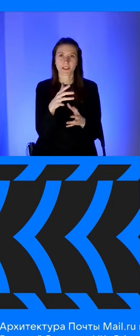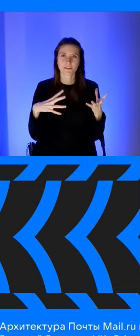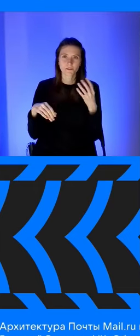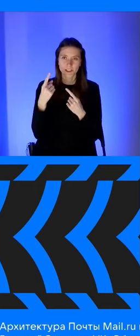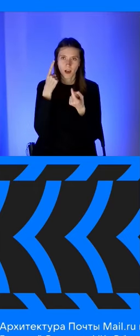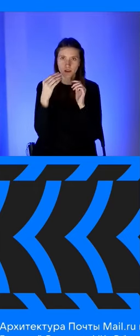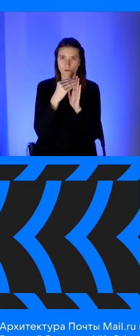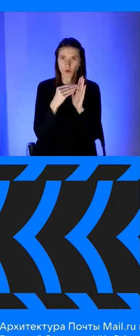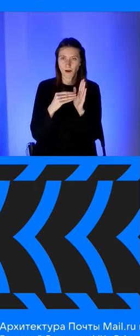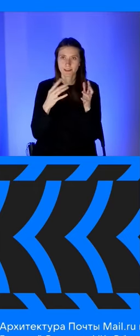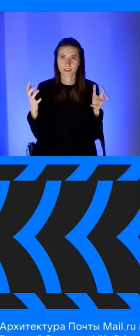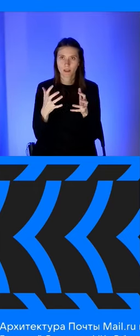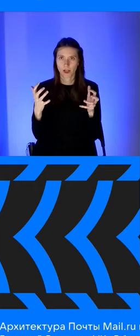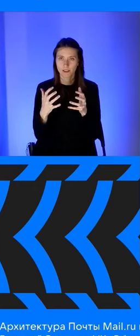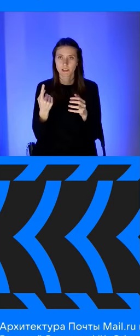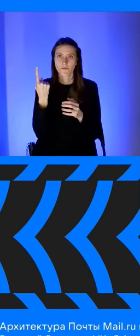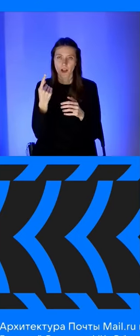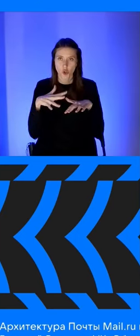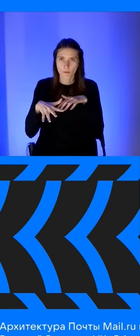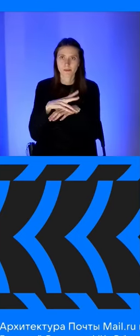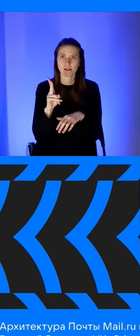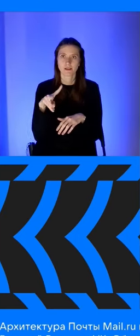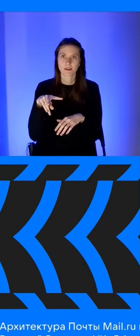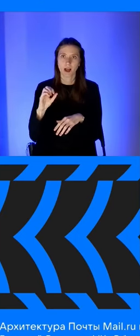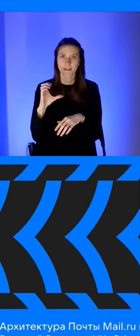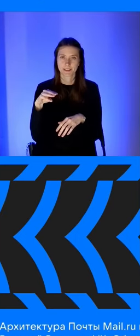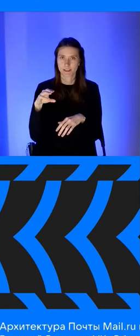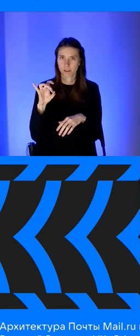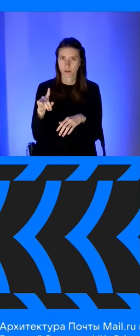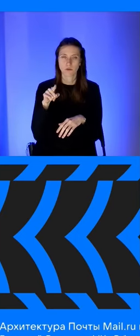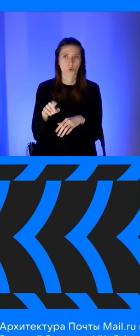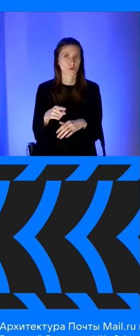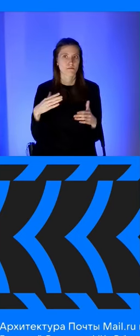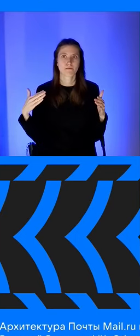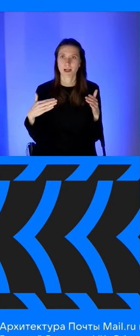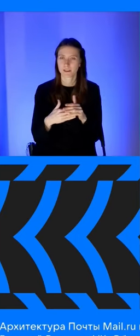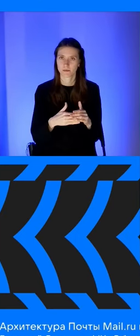в той конфигурации, которую я сказал. То есть это один кластер, он максимально отказоустойчив, максимально